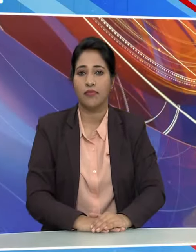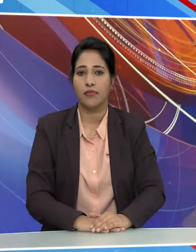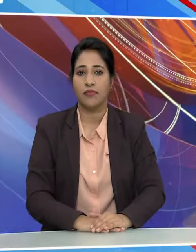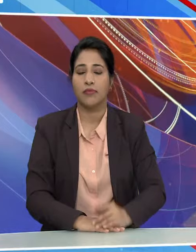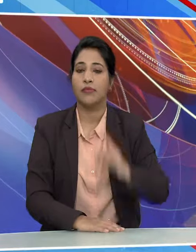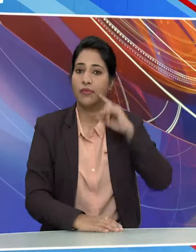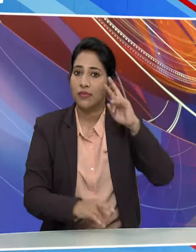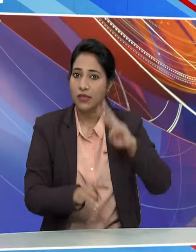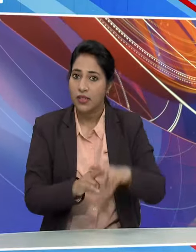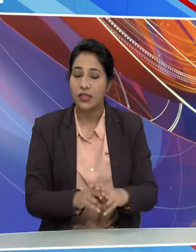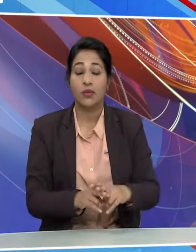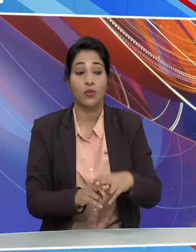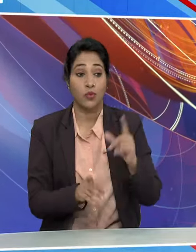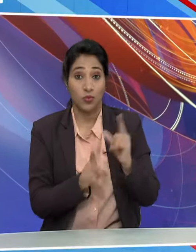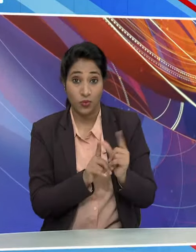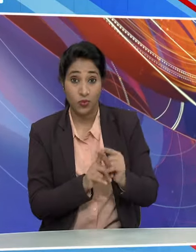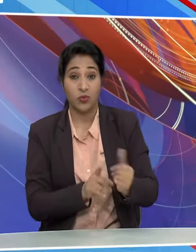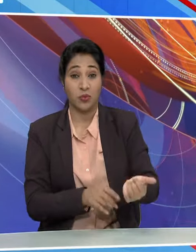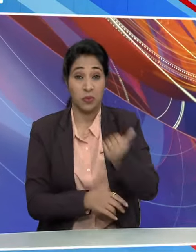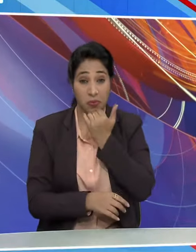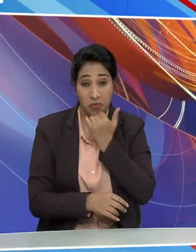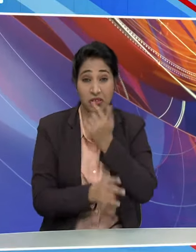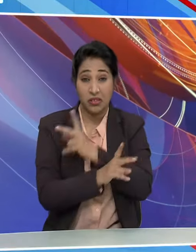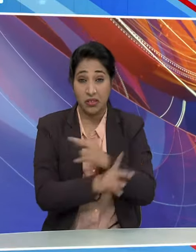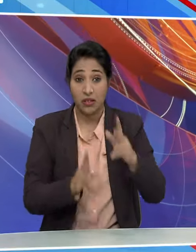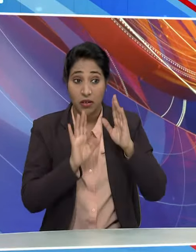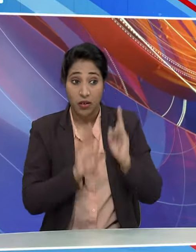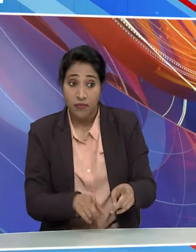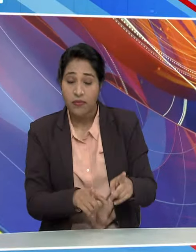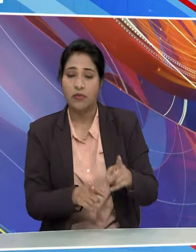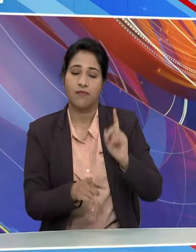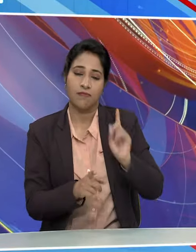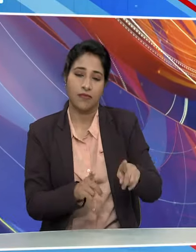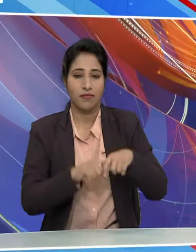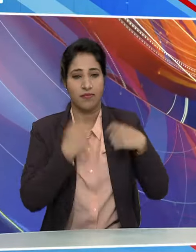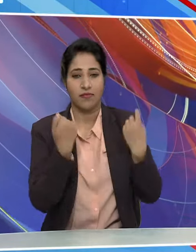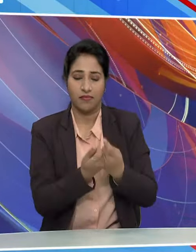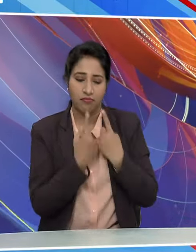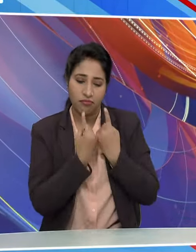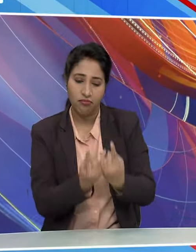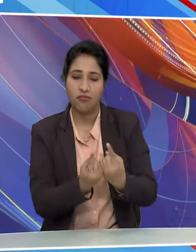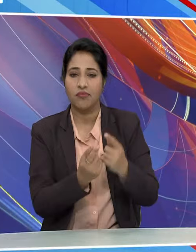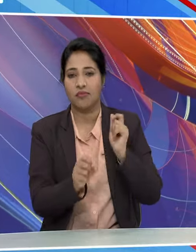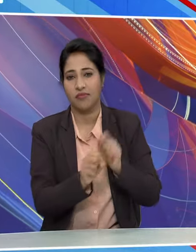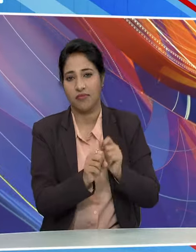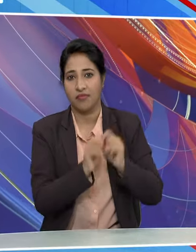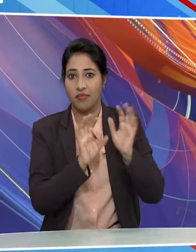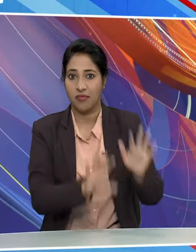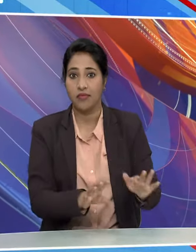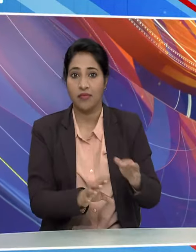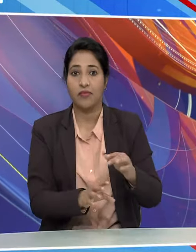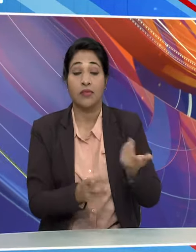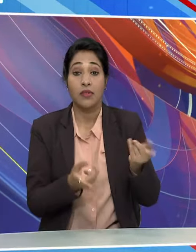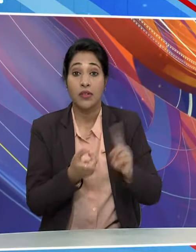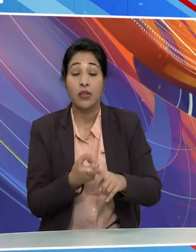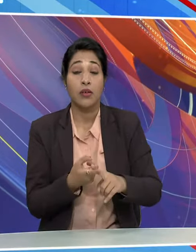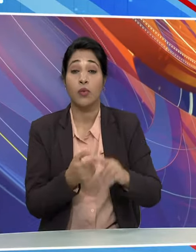अगर किसी ने गलत किया है तो उसके ऊपर जांच एजेंसियां काम करती हैं। और ये कहीं नहीं लिखा